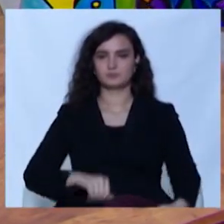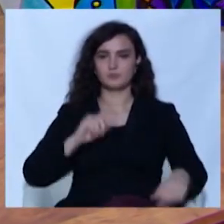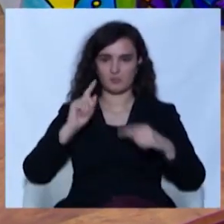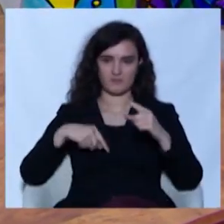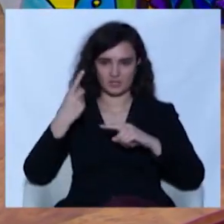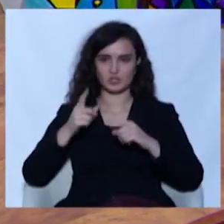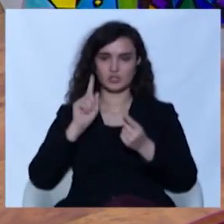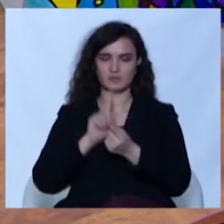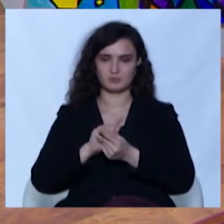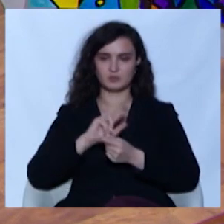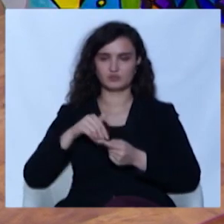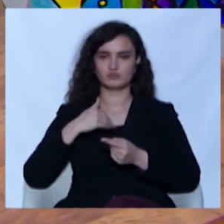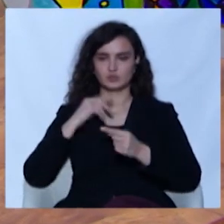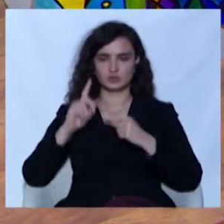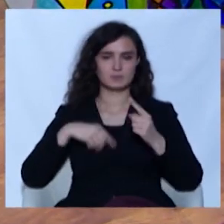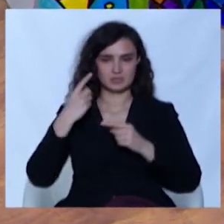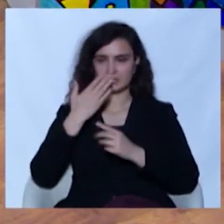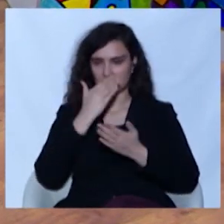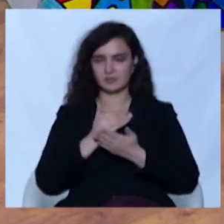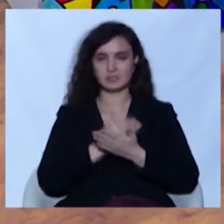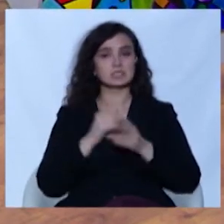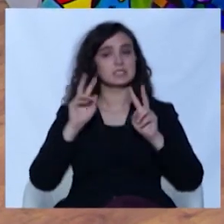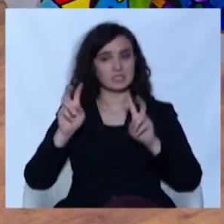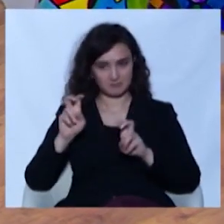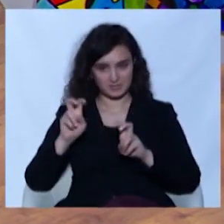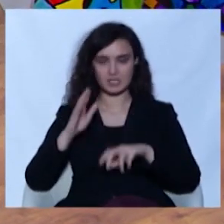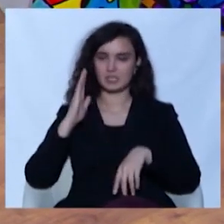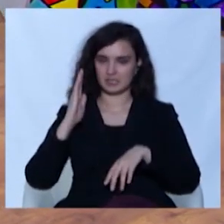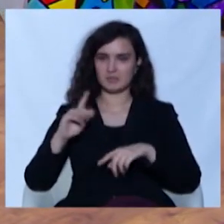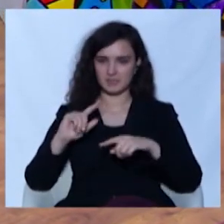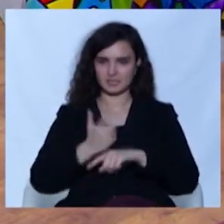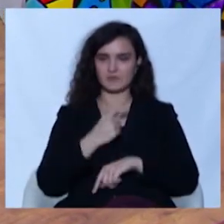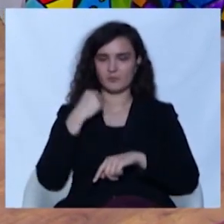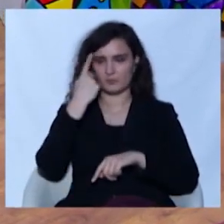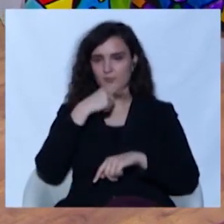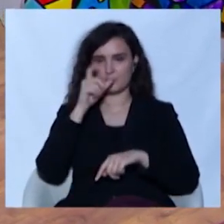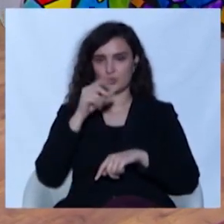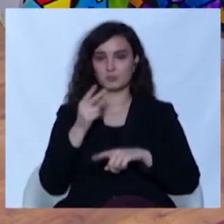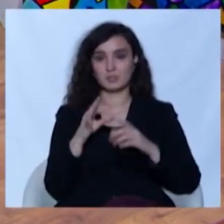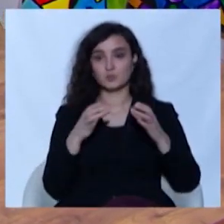мамал шахуэдрам дэдэ, чуэн шэмдэгэ гагуатилис тэма, ихтэ байсэ бордрэдэ, он